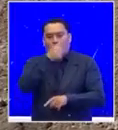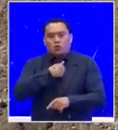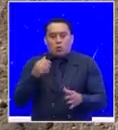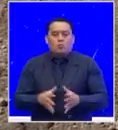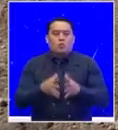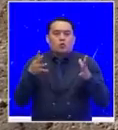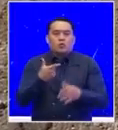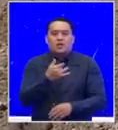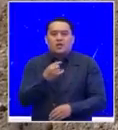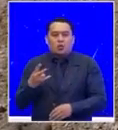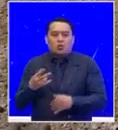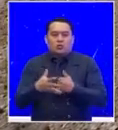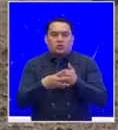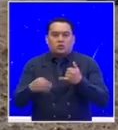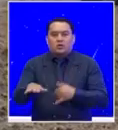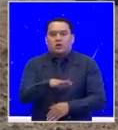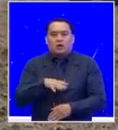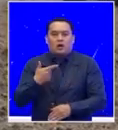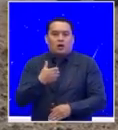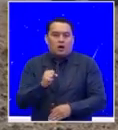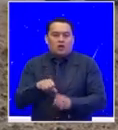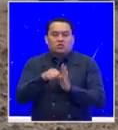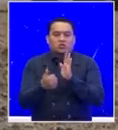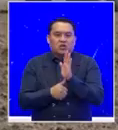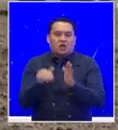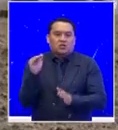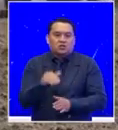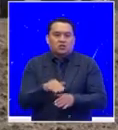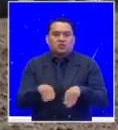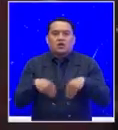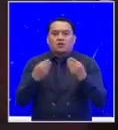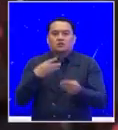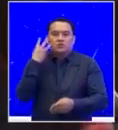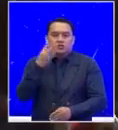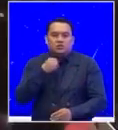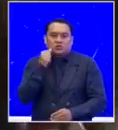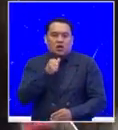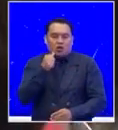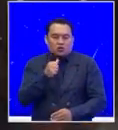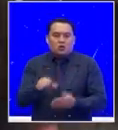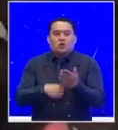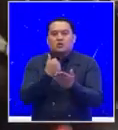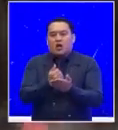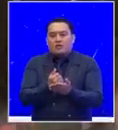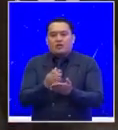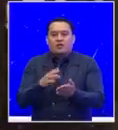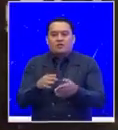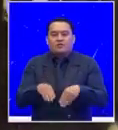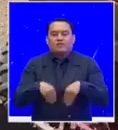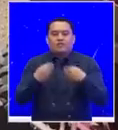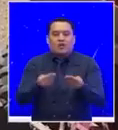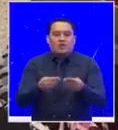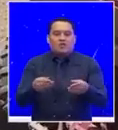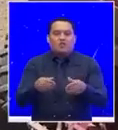более 1 000 000 гектаров посевных площадей, 16 тысяч из которых отведены под сахарную свеклу. По приоритетной культуре выведена